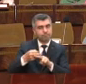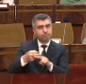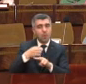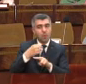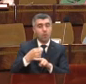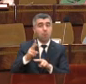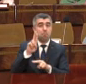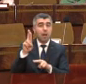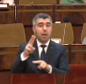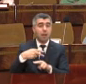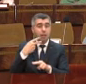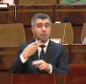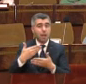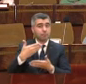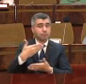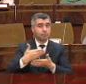الملك إلى